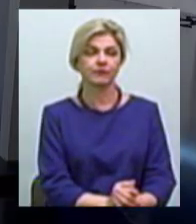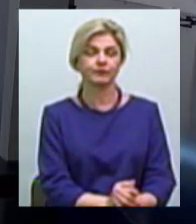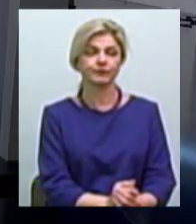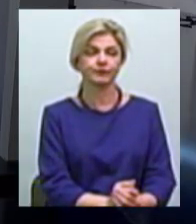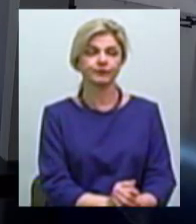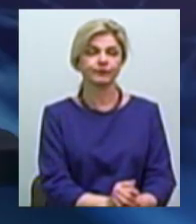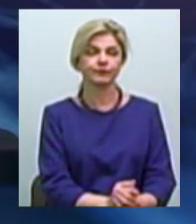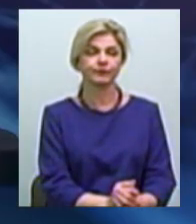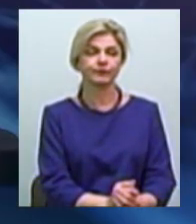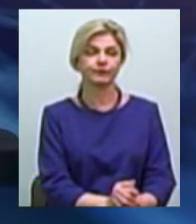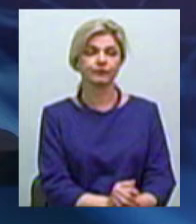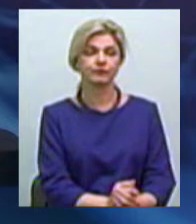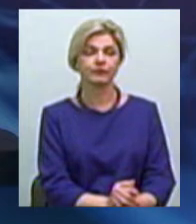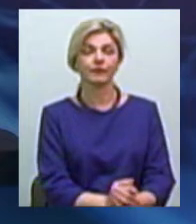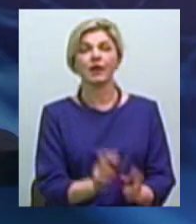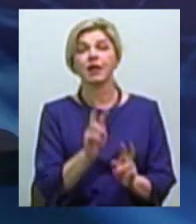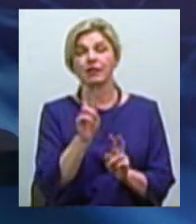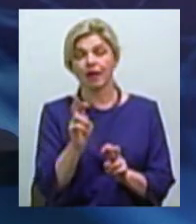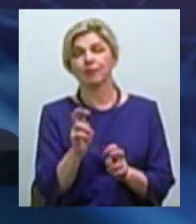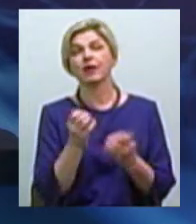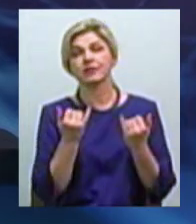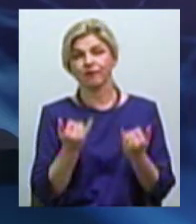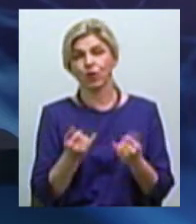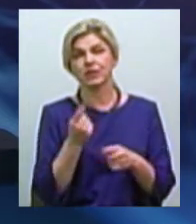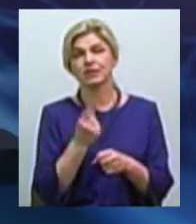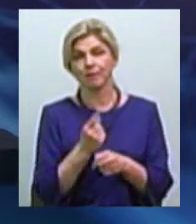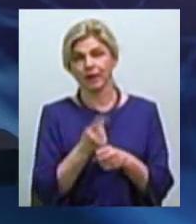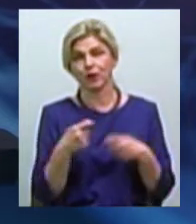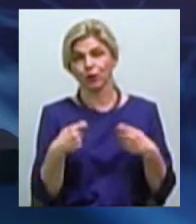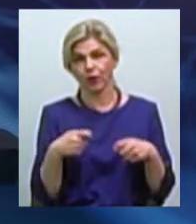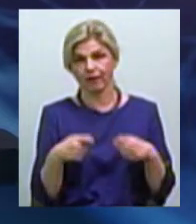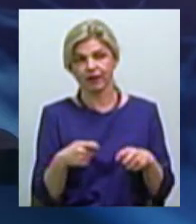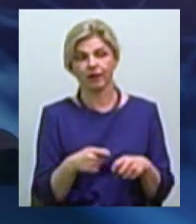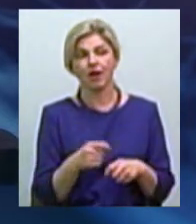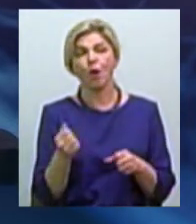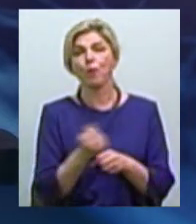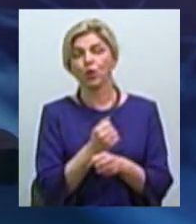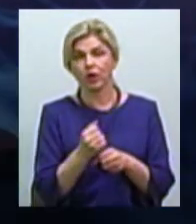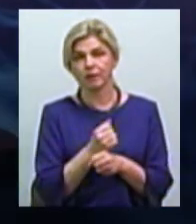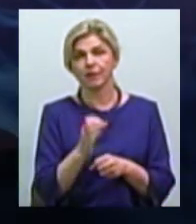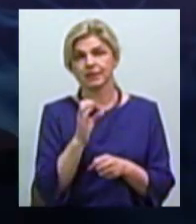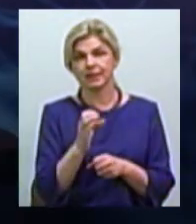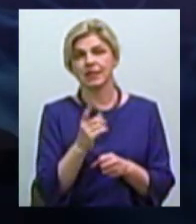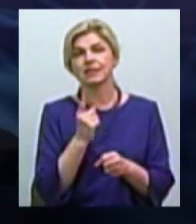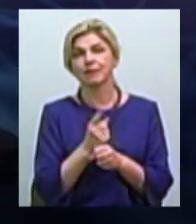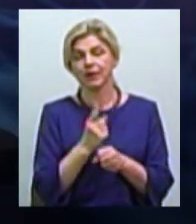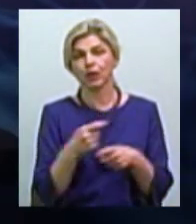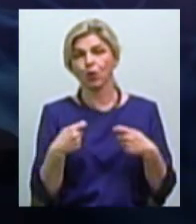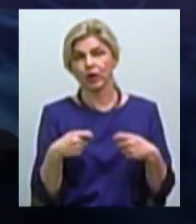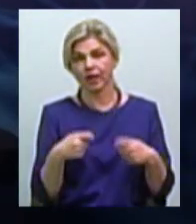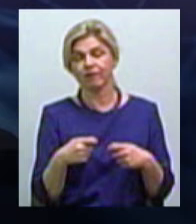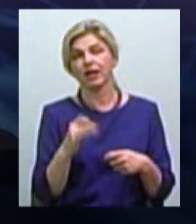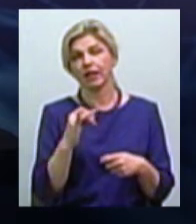Це тема дня. Ми працюємо в прямому ефірі, а тема нашого ефіру – стихійна торгівля, боротьба зі стихійною торгівлею. І